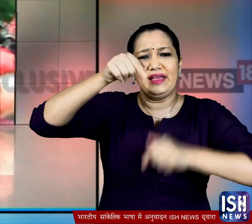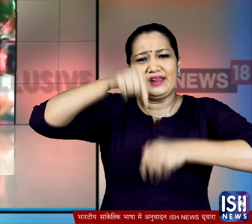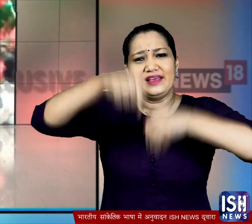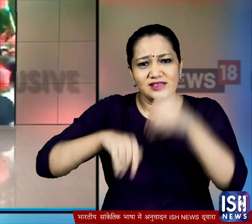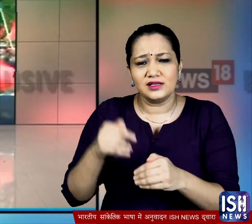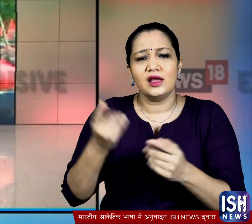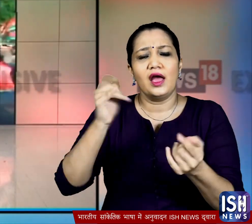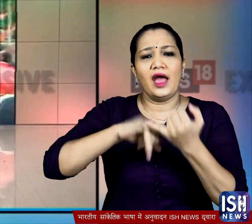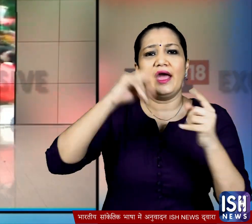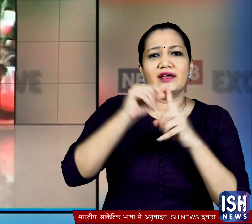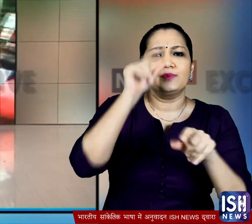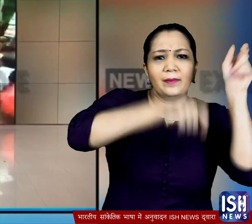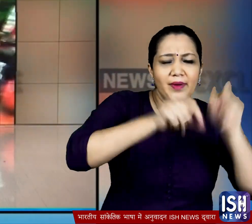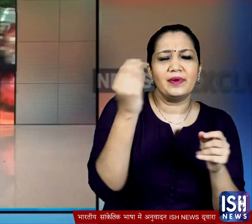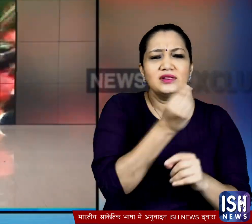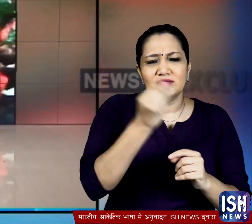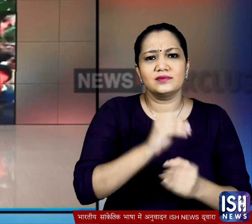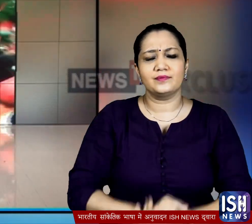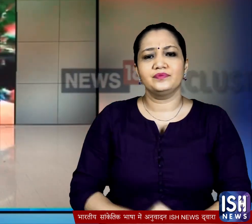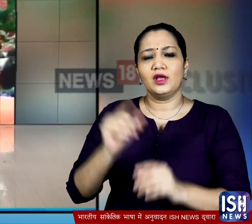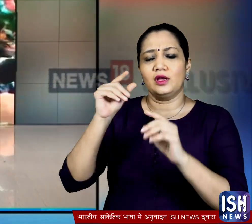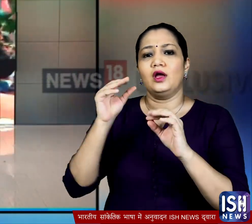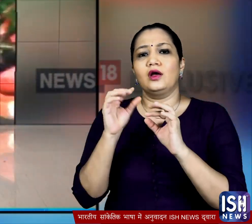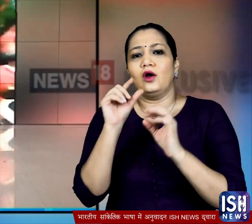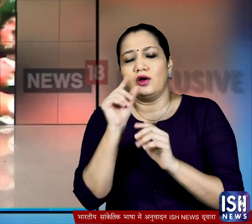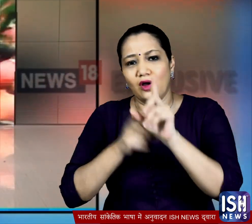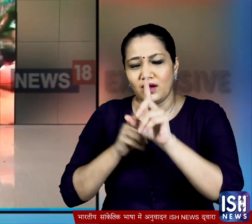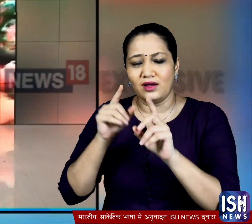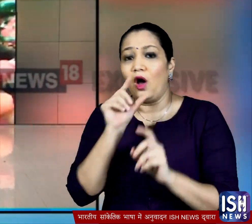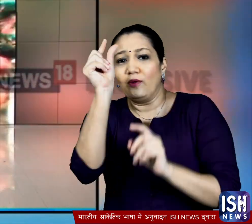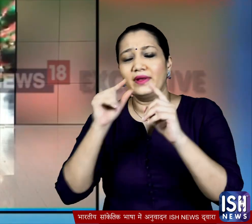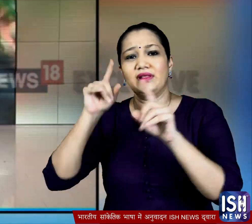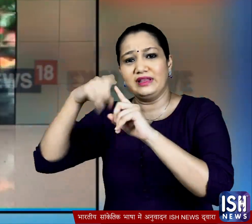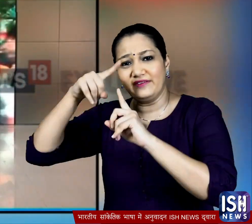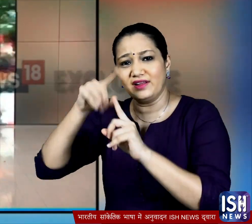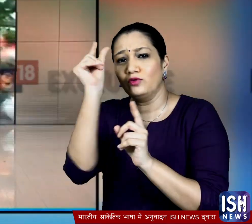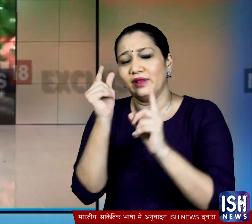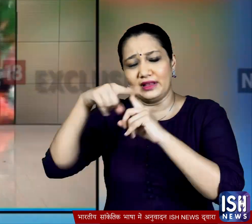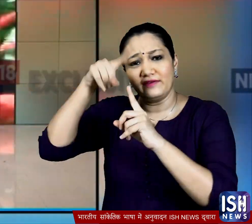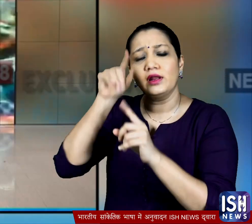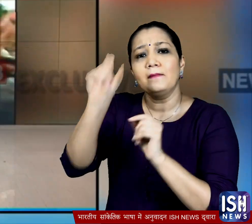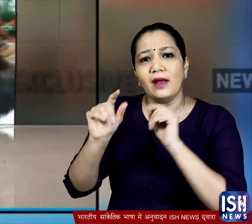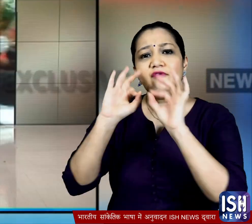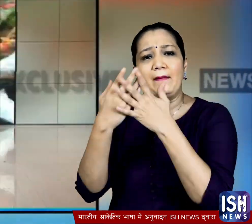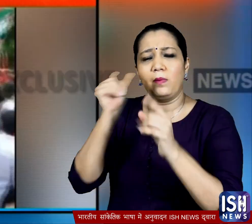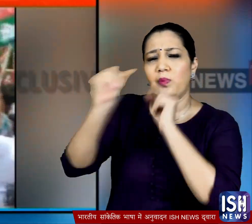के बाद समाजवादी पार्टी के कुछ कार्यकर्ताओं ने उपेंद्र तिवारी और उनके परिवार के लिए अपशब्दों का इस्तेमाल किया